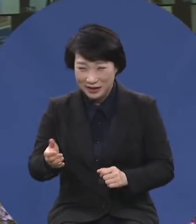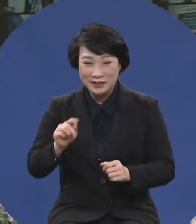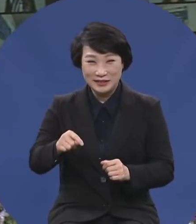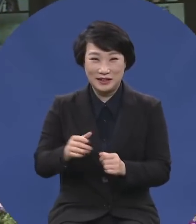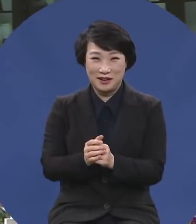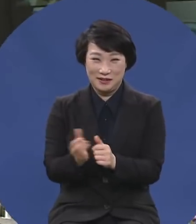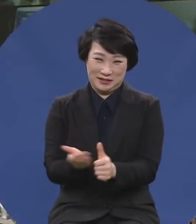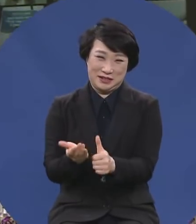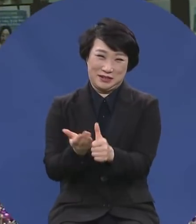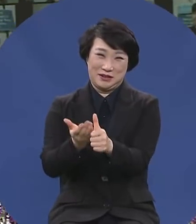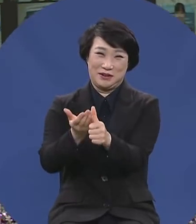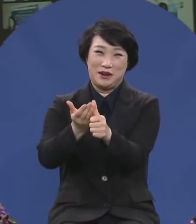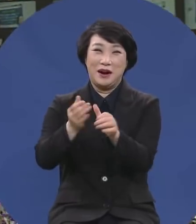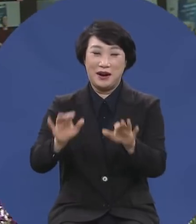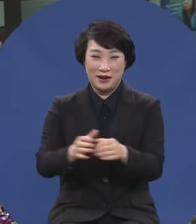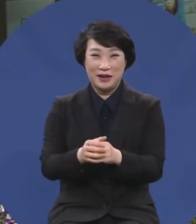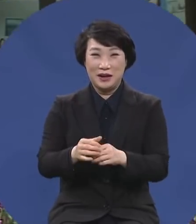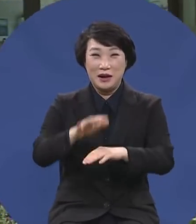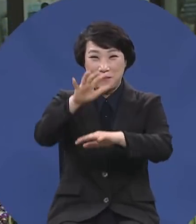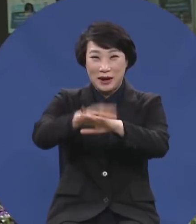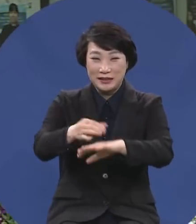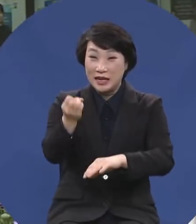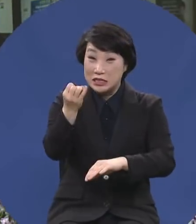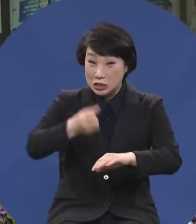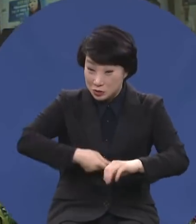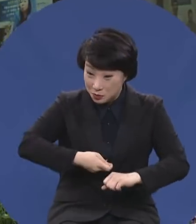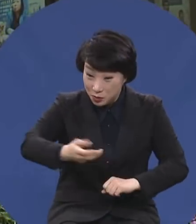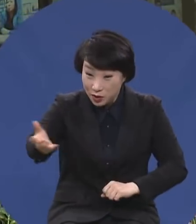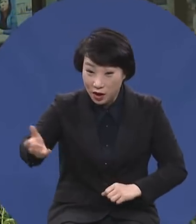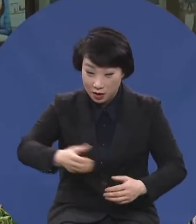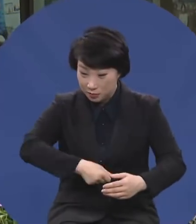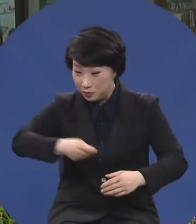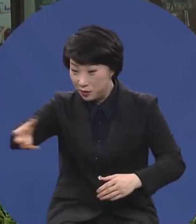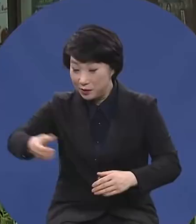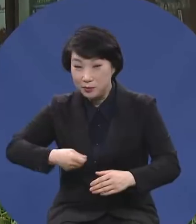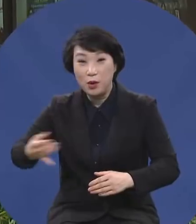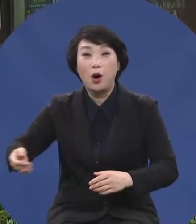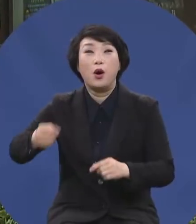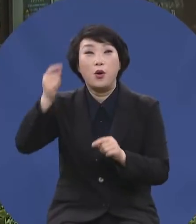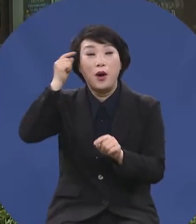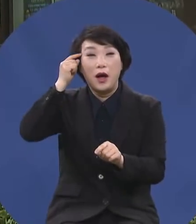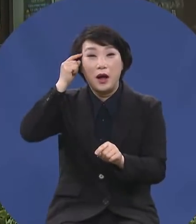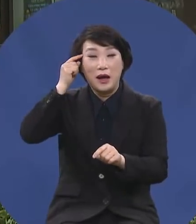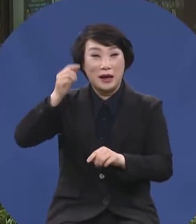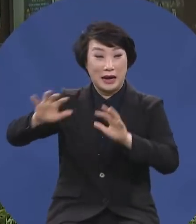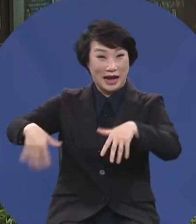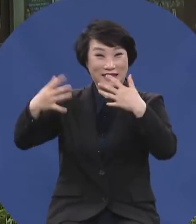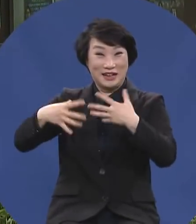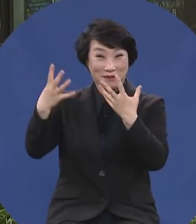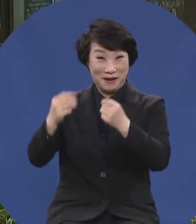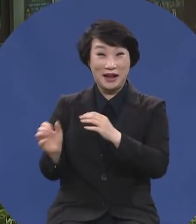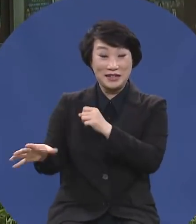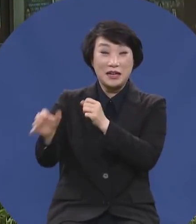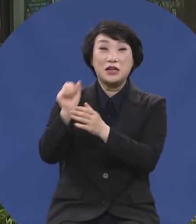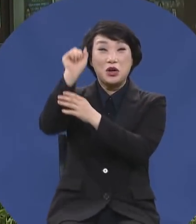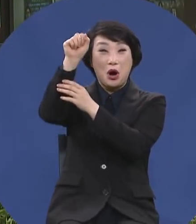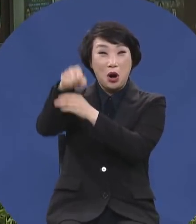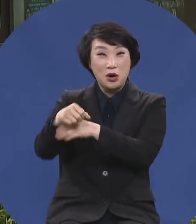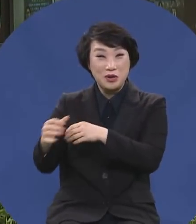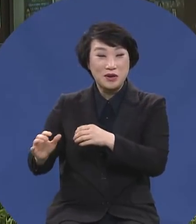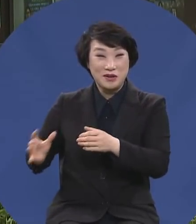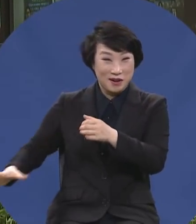가꿔서 이제 씨를 뿌립니다. 반드시 가을에만 열릴 것이다. 얼마나